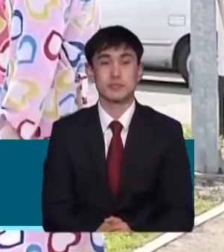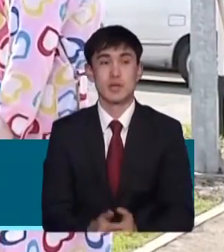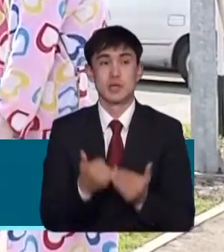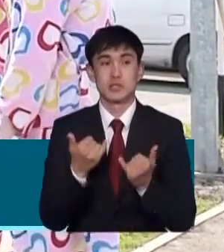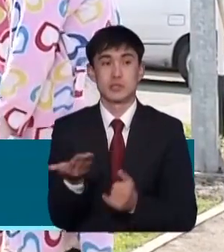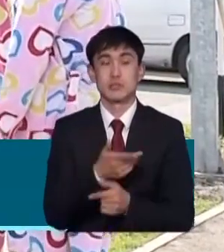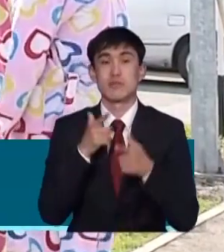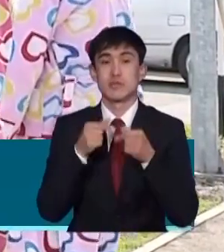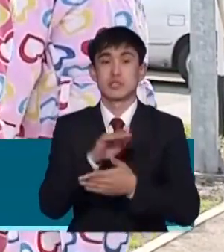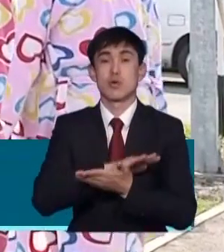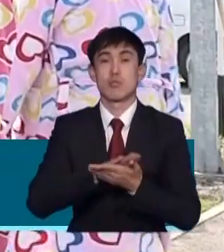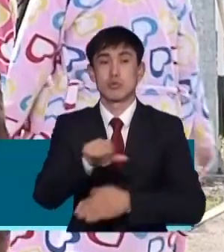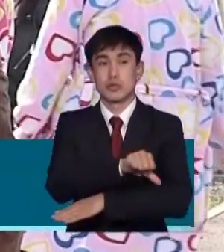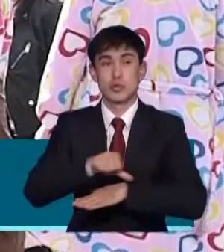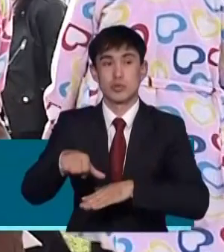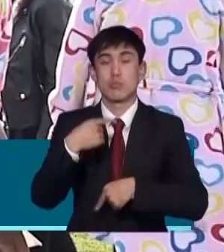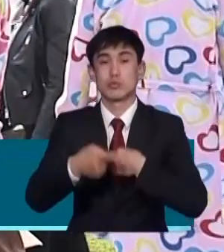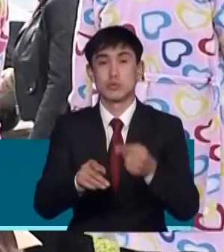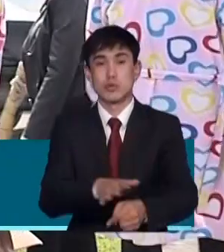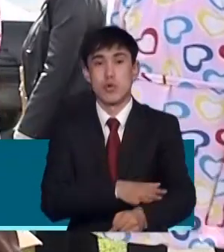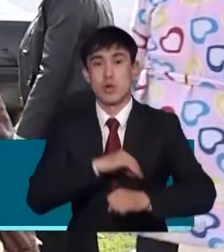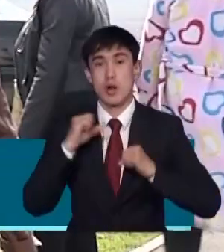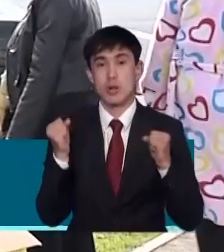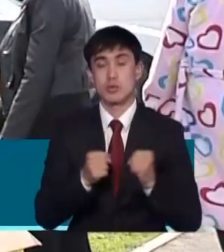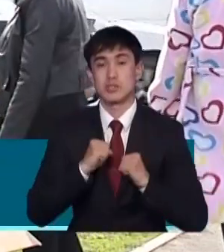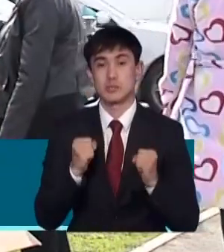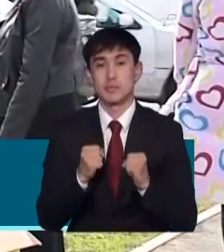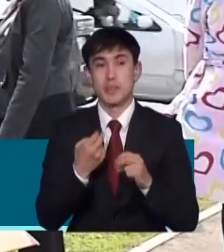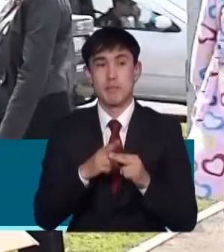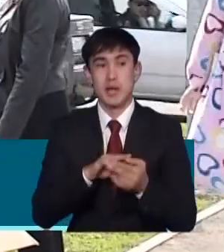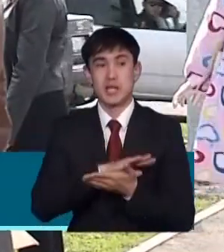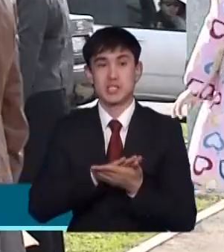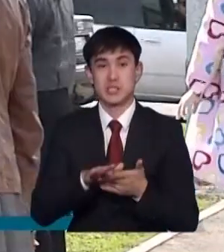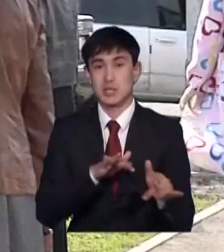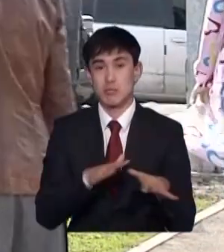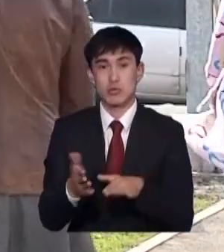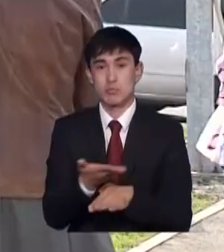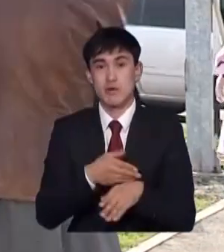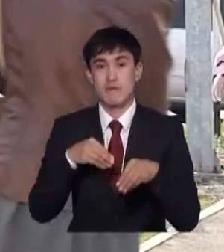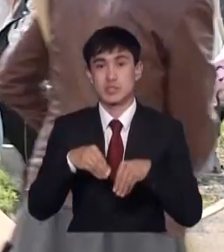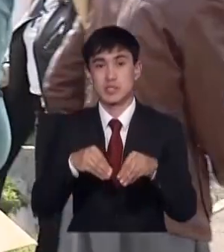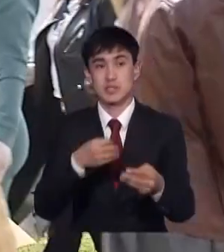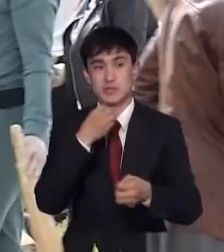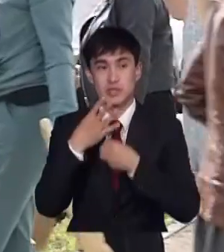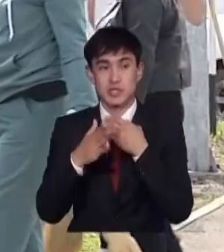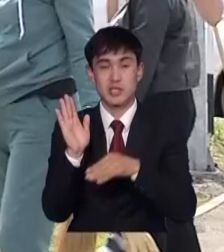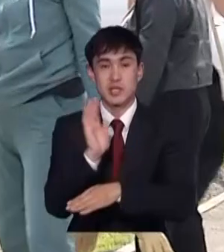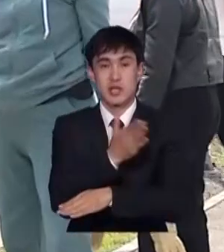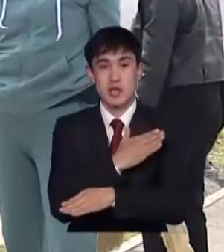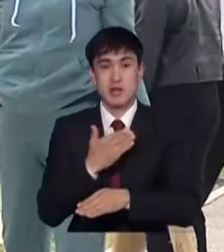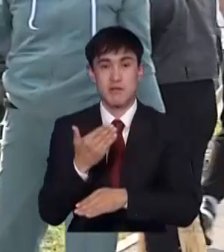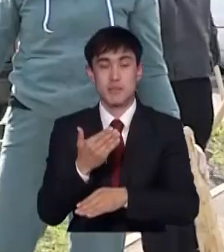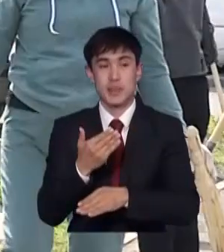Сегодня мы вышли на уборку территорий после долгой и холодной зимы помимо очистных работ мы высаживали цветы и деревья за